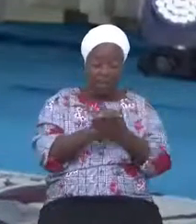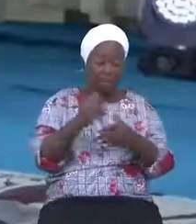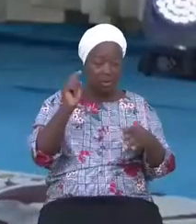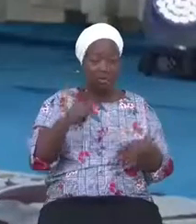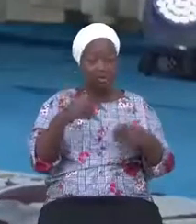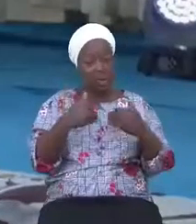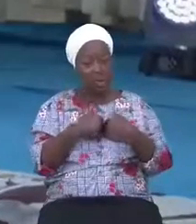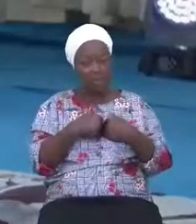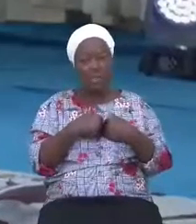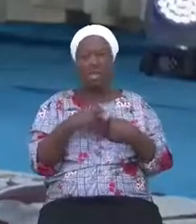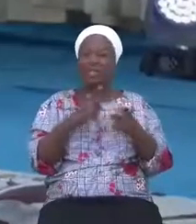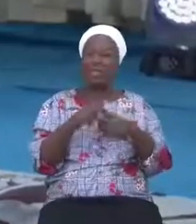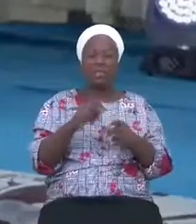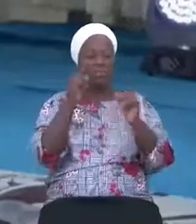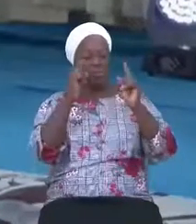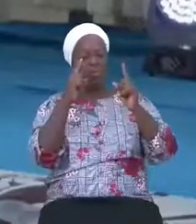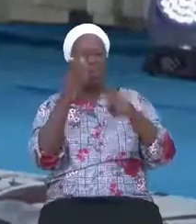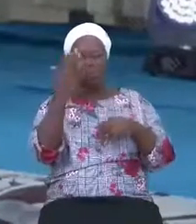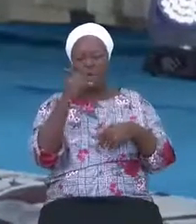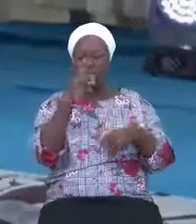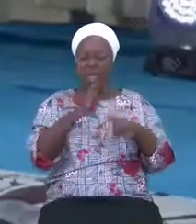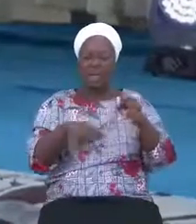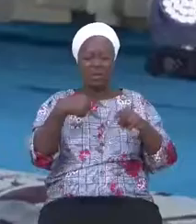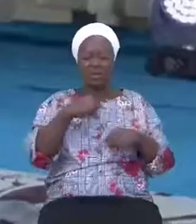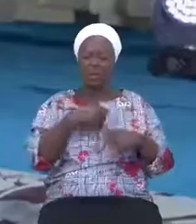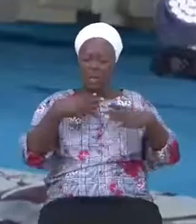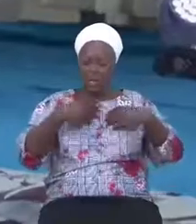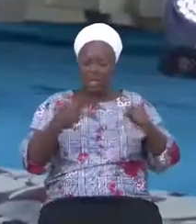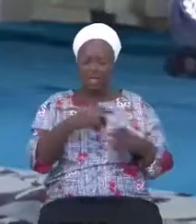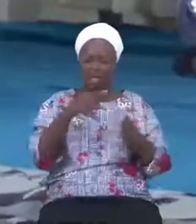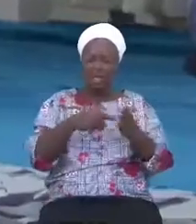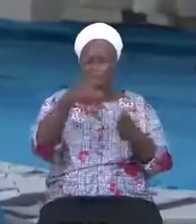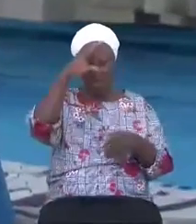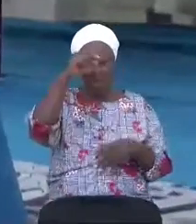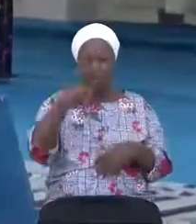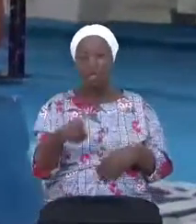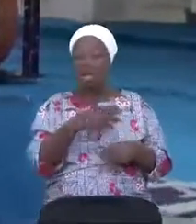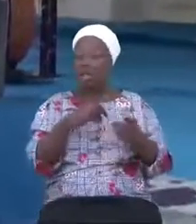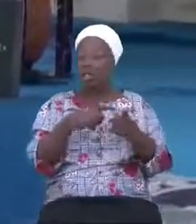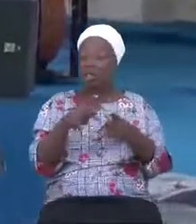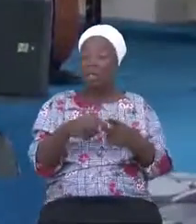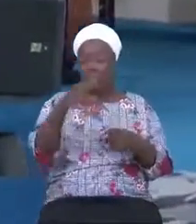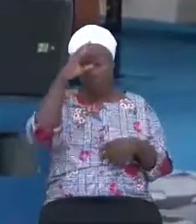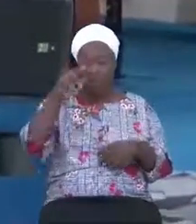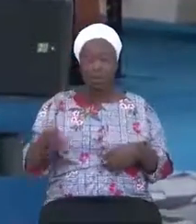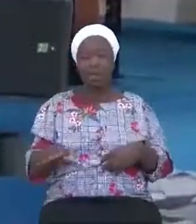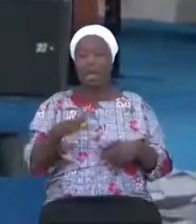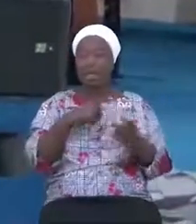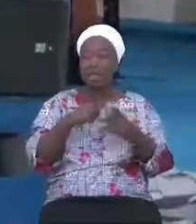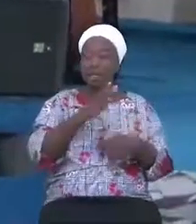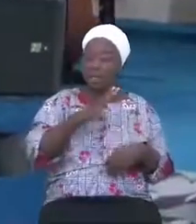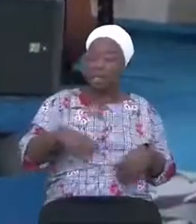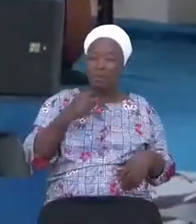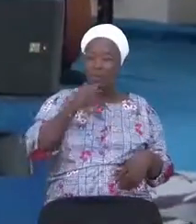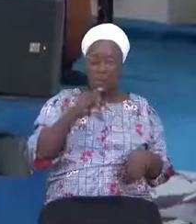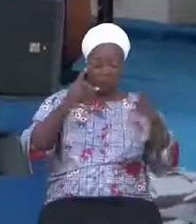avoir. Et ils se demandent, pourquoi est-ce que nous, on n'a pas pu guérir ce garçon? Et Christ n'était pas physiquement là-bas